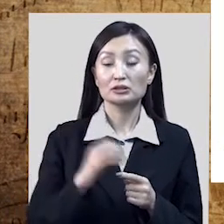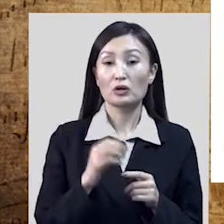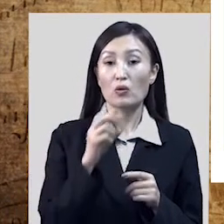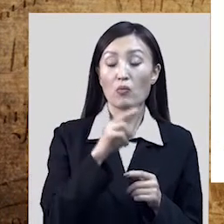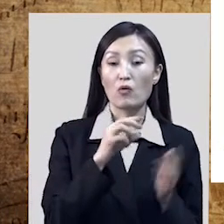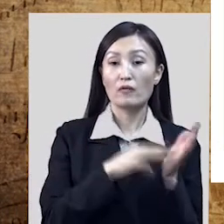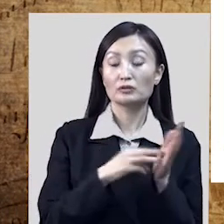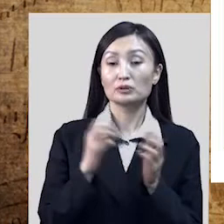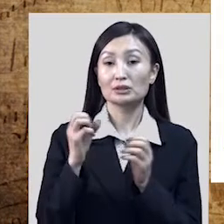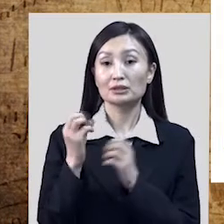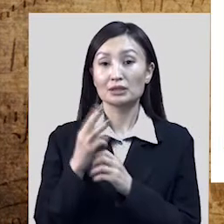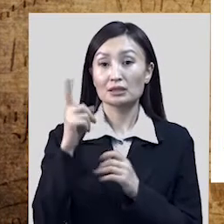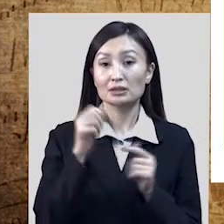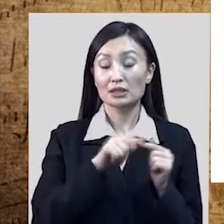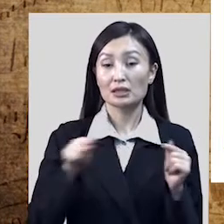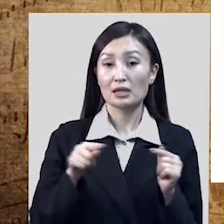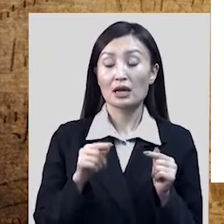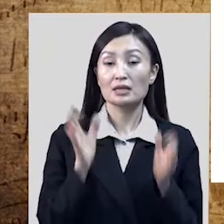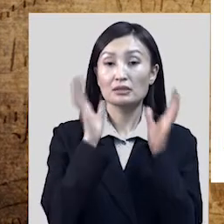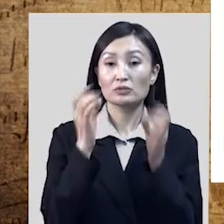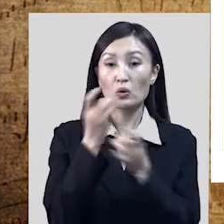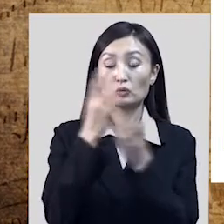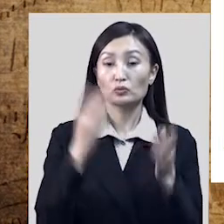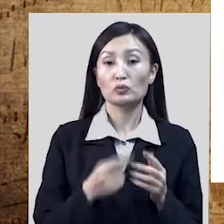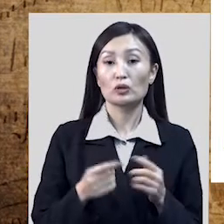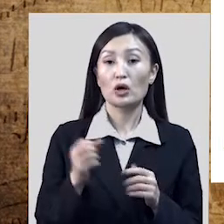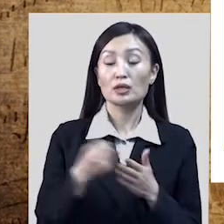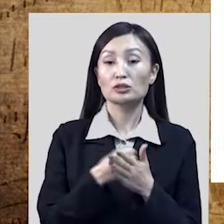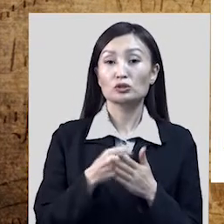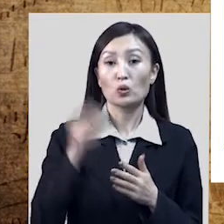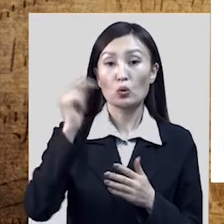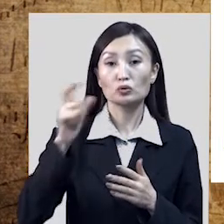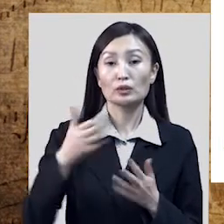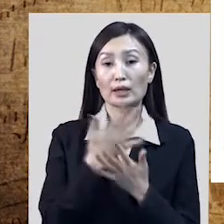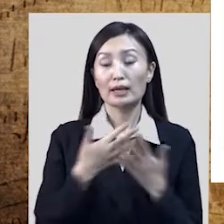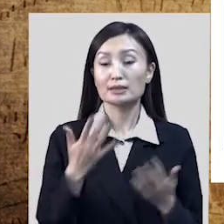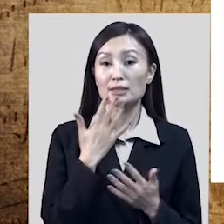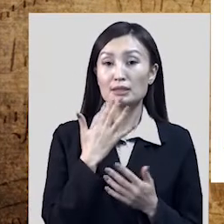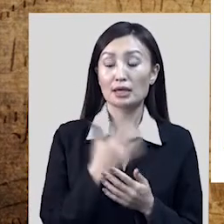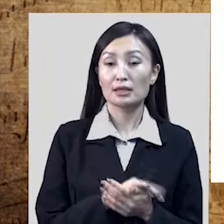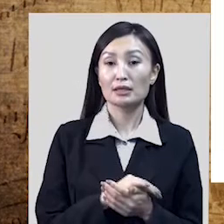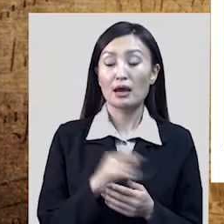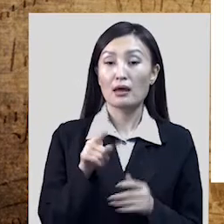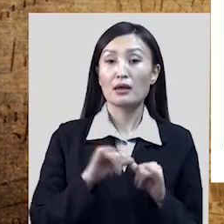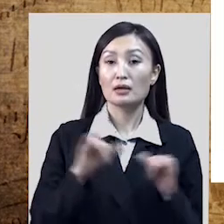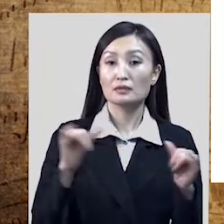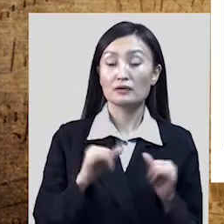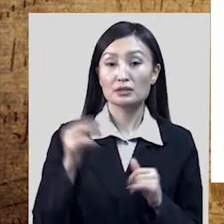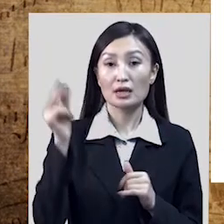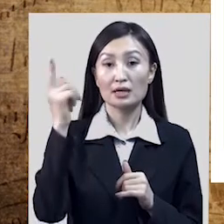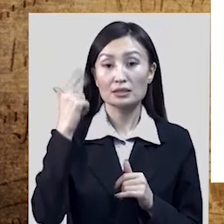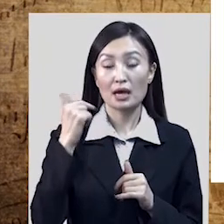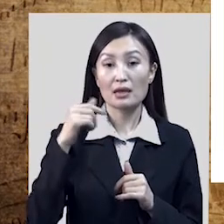13 века когда исламская культура вобрала в себя достижения ученых разных национальностей она развивала знания